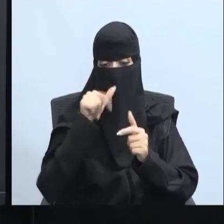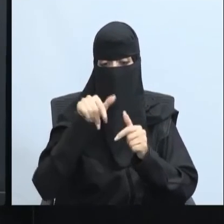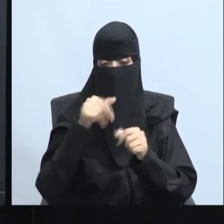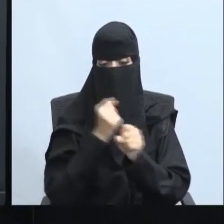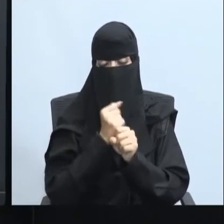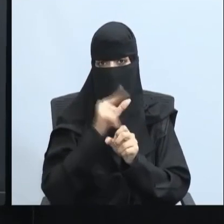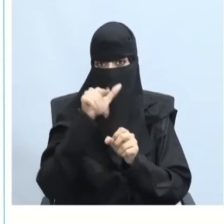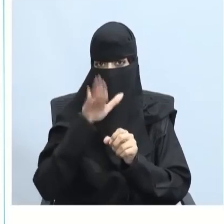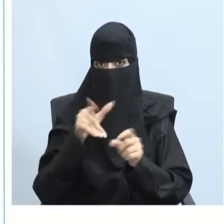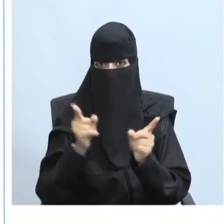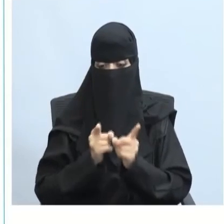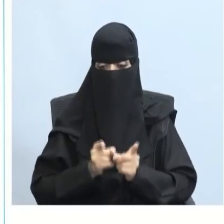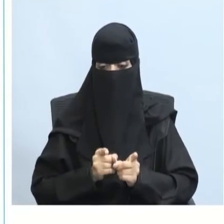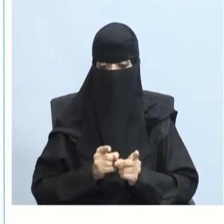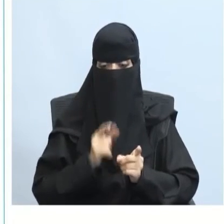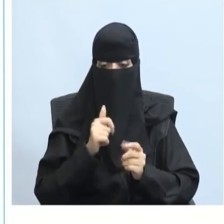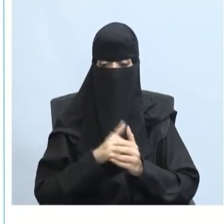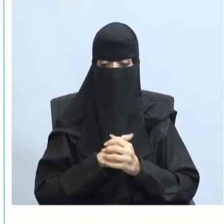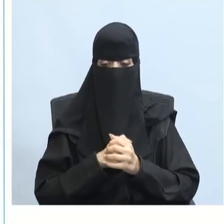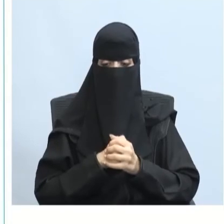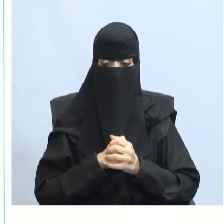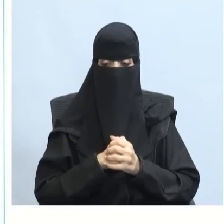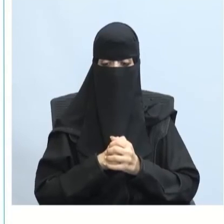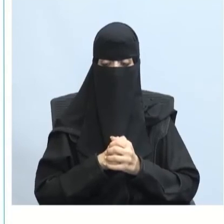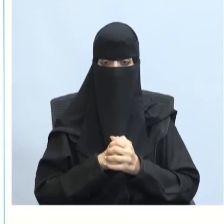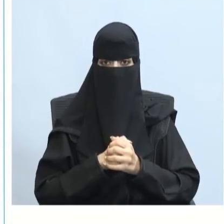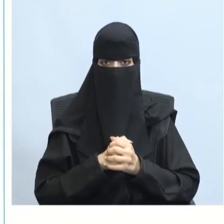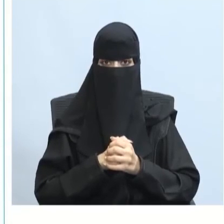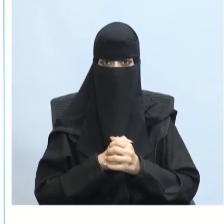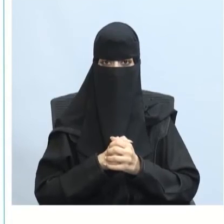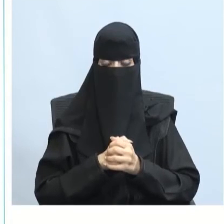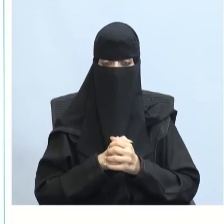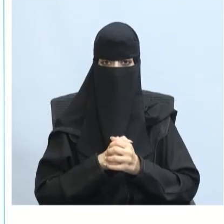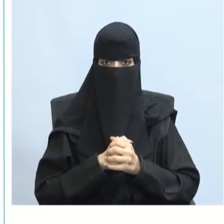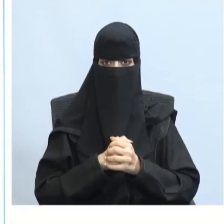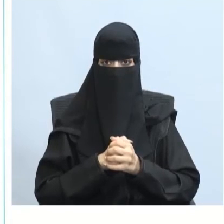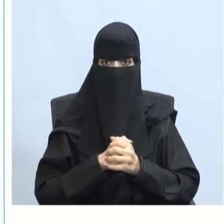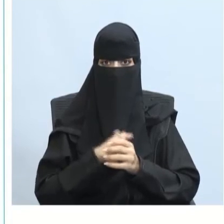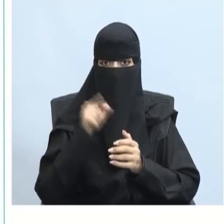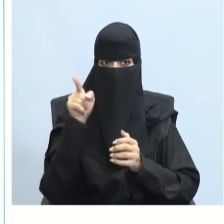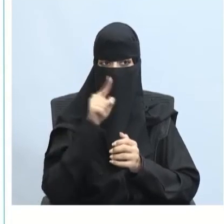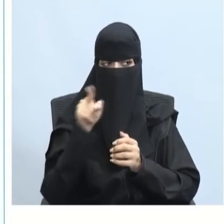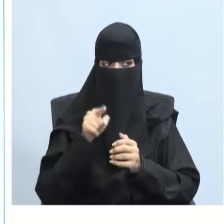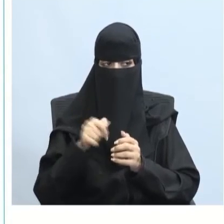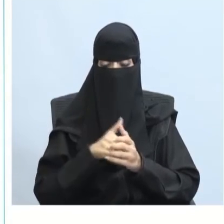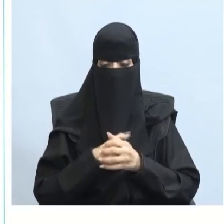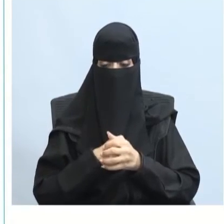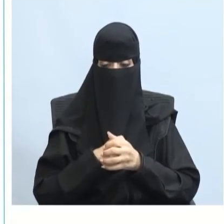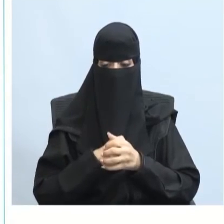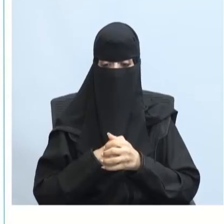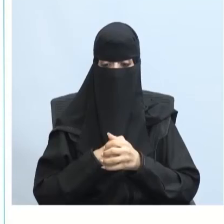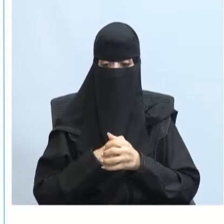المهام من خلال من خلال تعيين تعيين مهمه لكل موظف